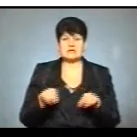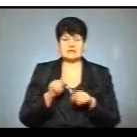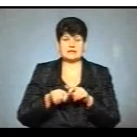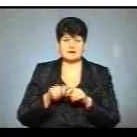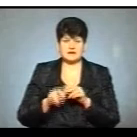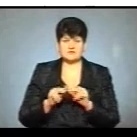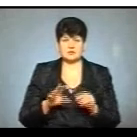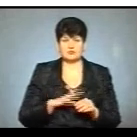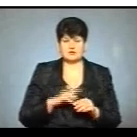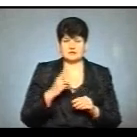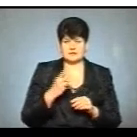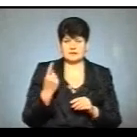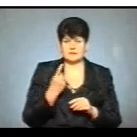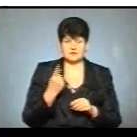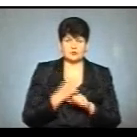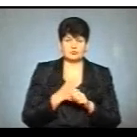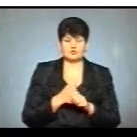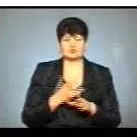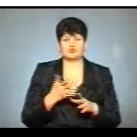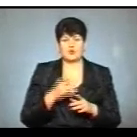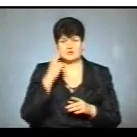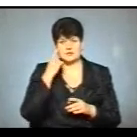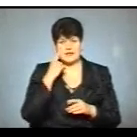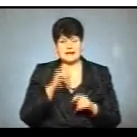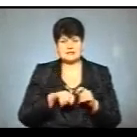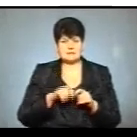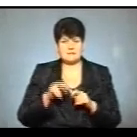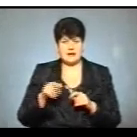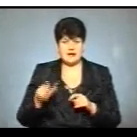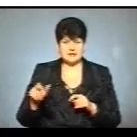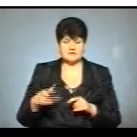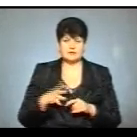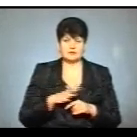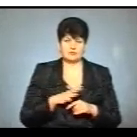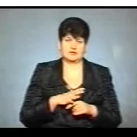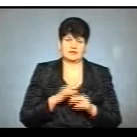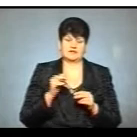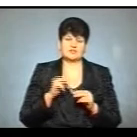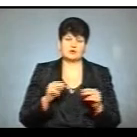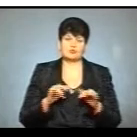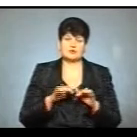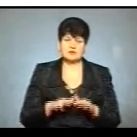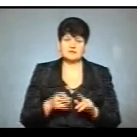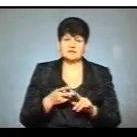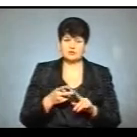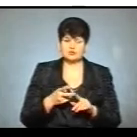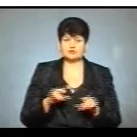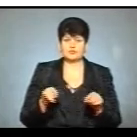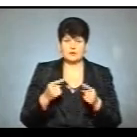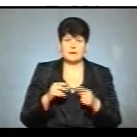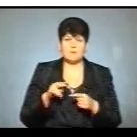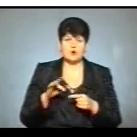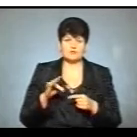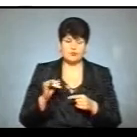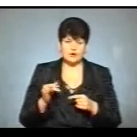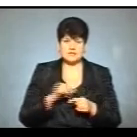в 3 етапи. На першому роботу вчителя оцінювали експерти. Вони були присутні під час навчального процесу. На 2-му етапі вчителі створювали портфоліо з